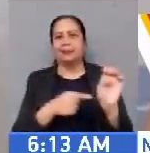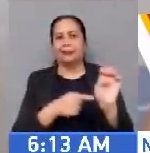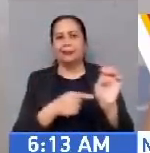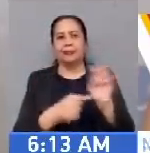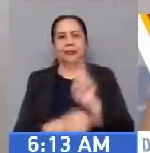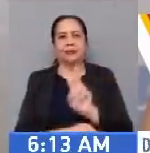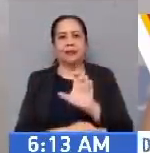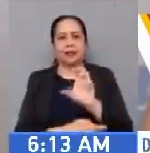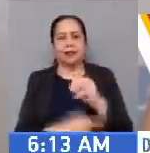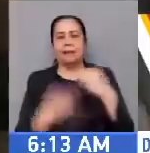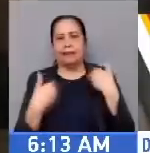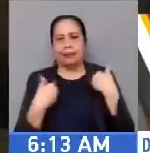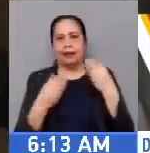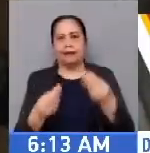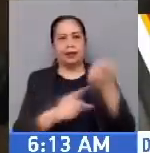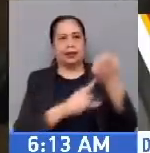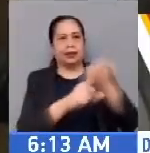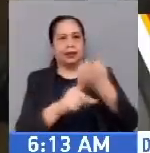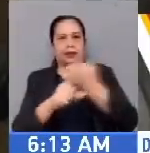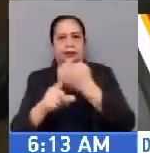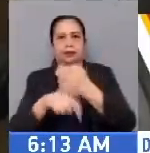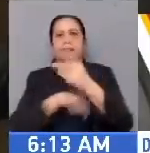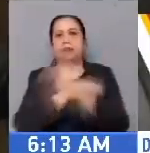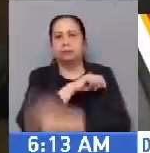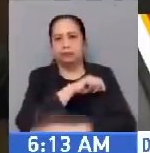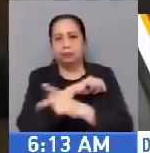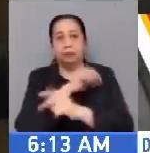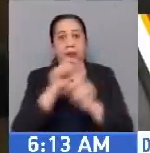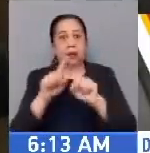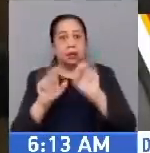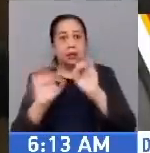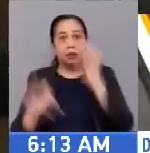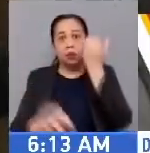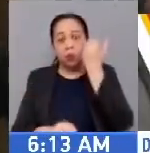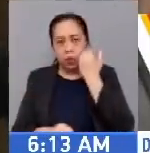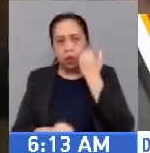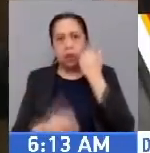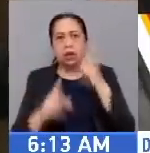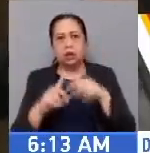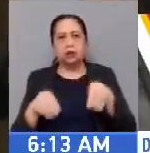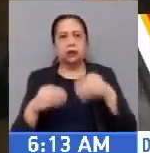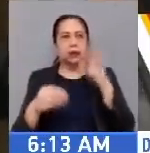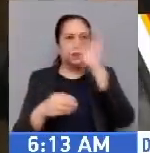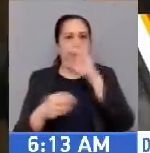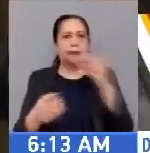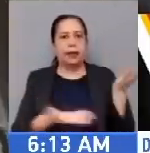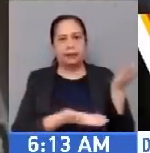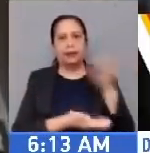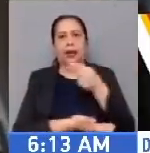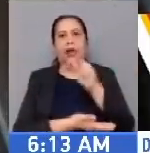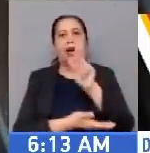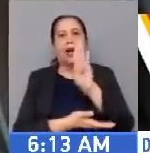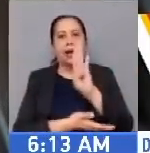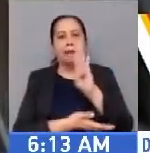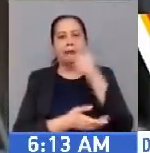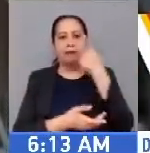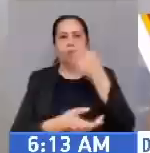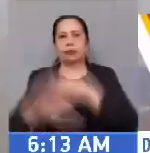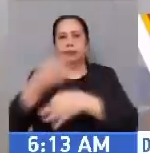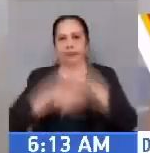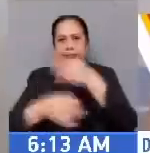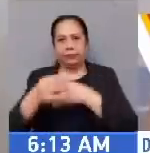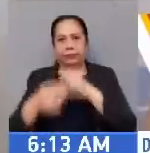in every provinces. Pero kung kulangon kita, may ara kita nga hubs for the replacement, no, of our